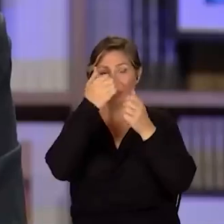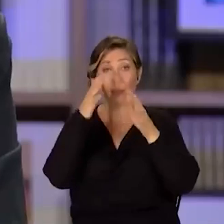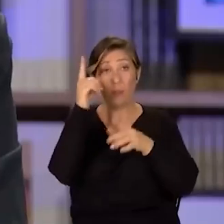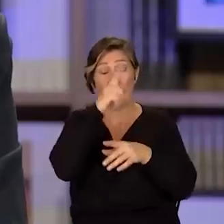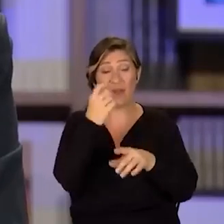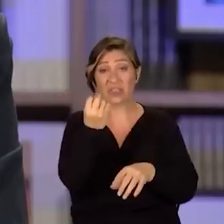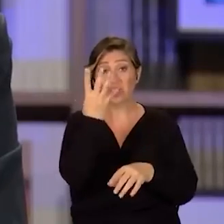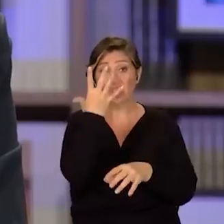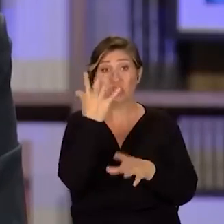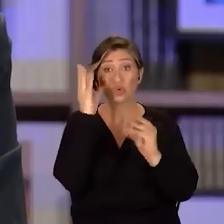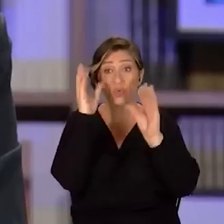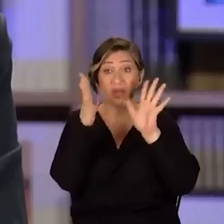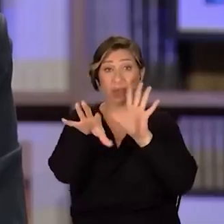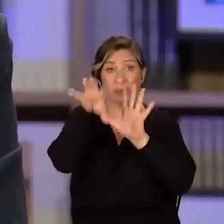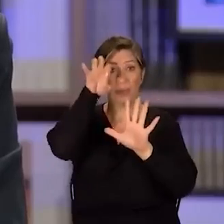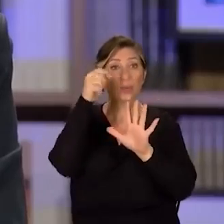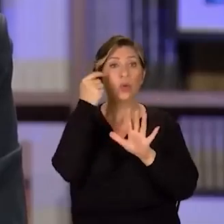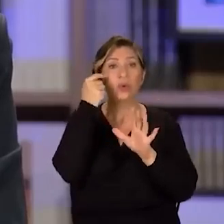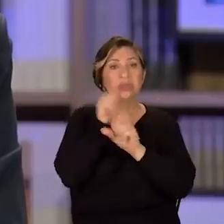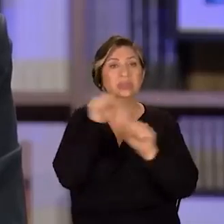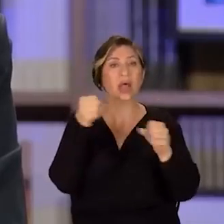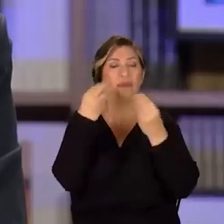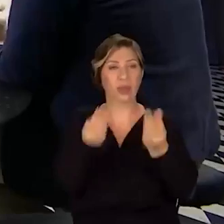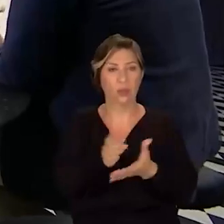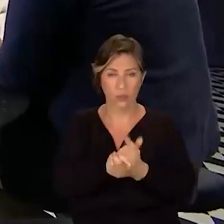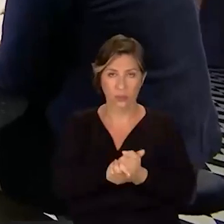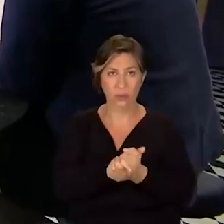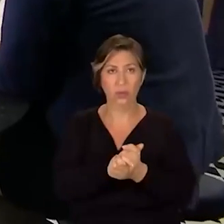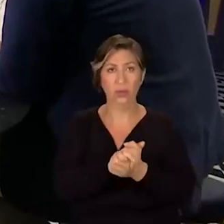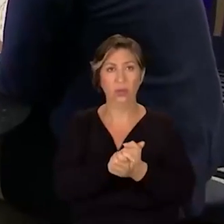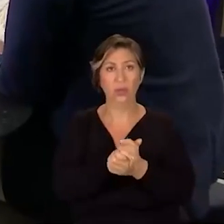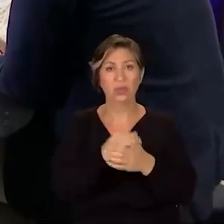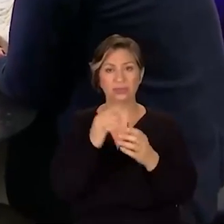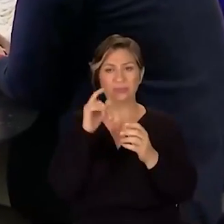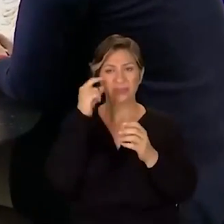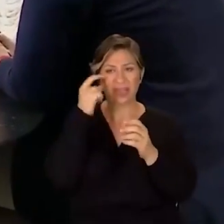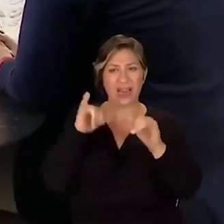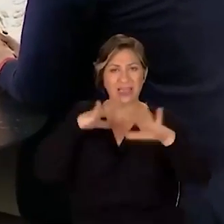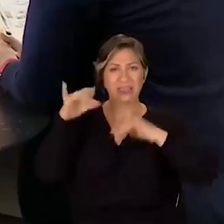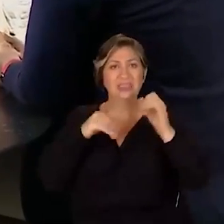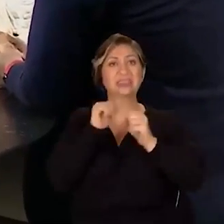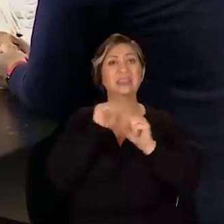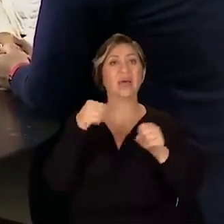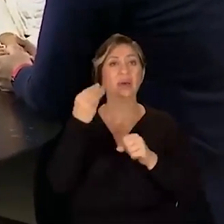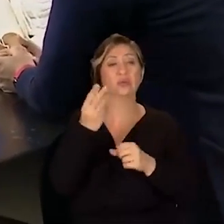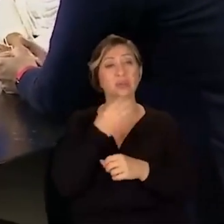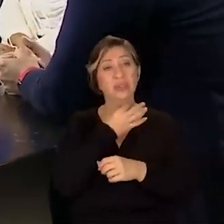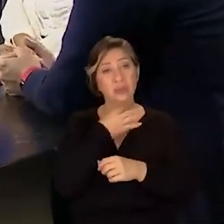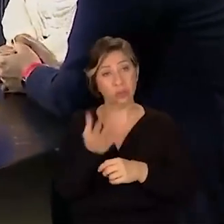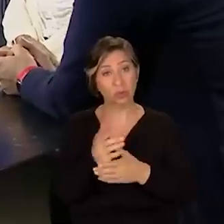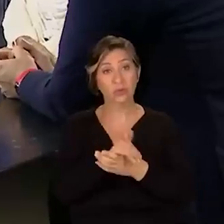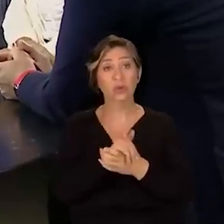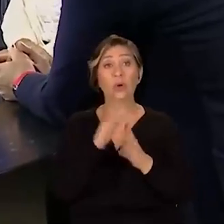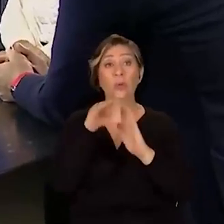ışık? Mavi çok enerji yüklü bir ışık. O yüzden de retinayı maalesef kronik olarak irite ettiğinde hasar bırakıyor. Çok teşekkür ediyoruz bunun